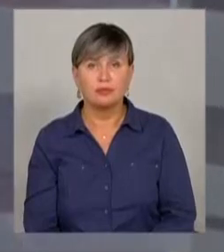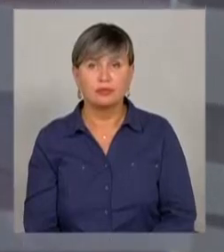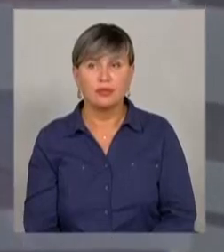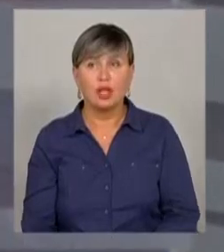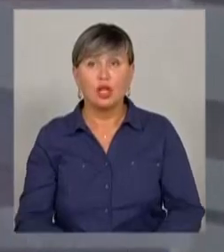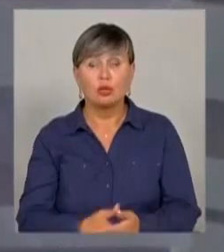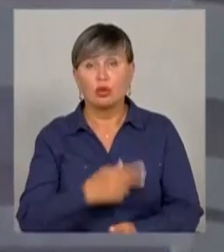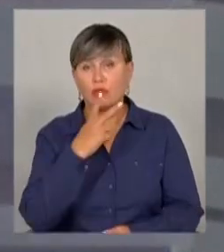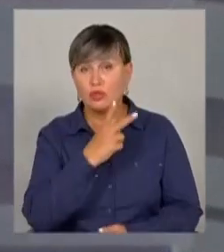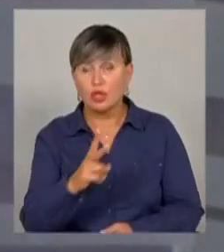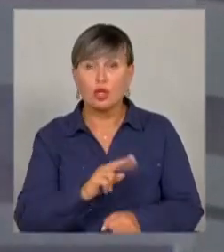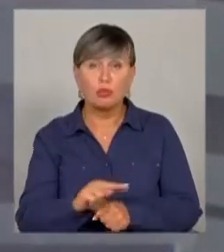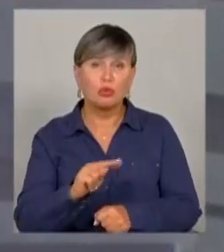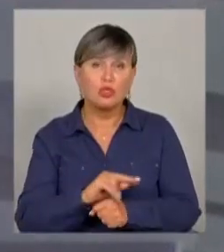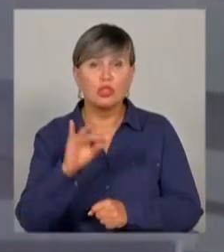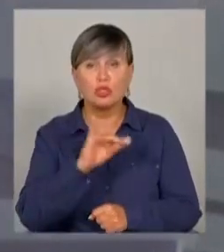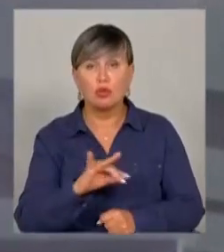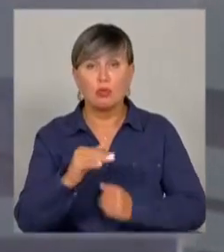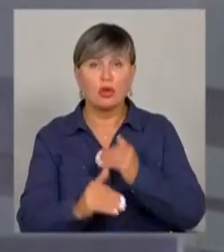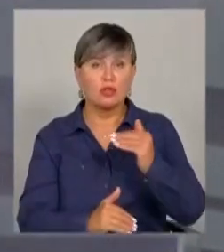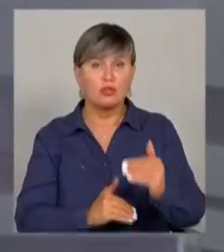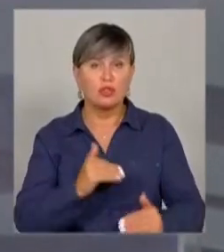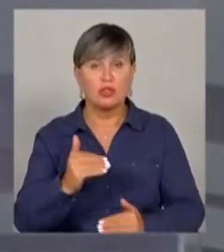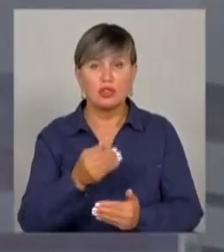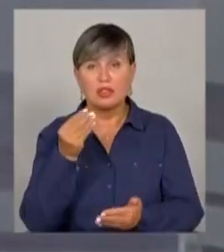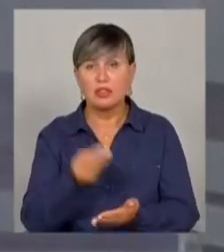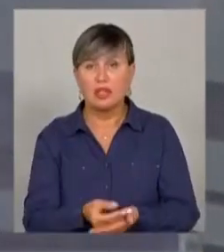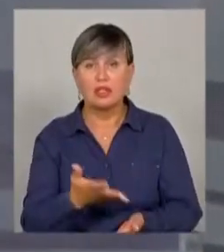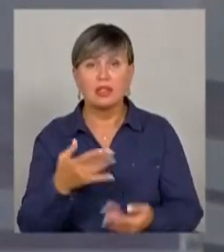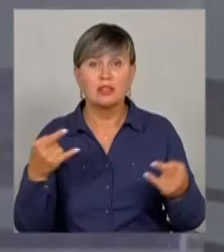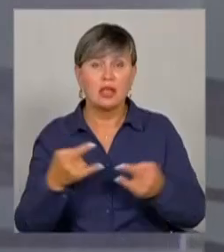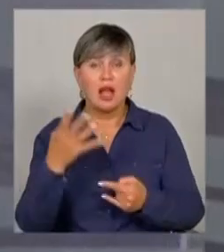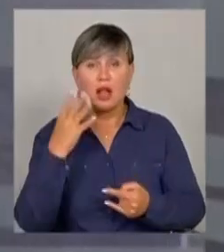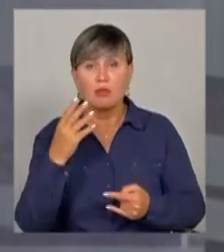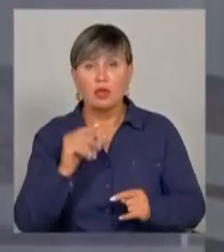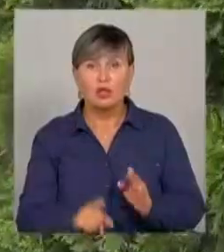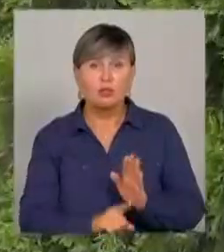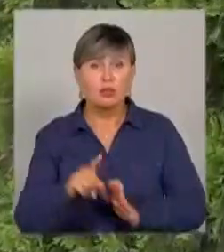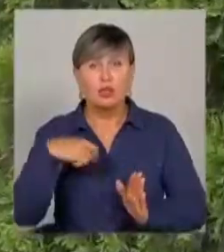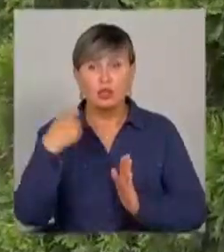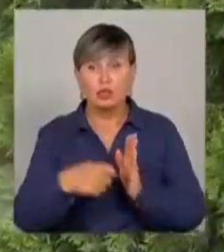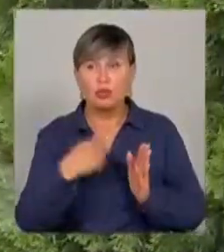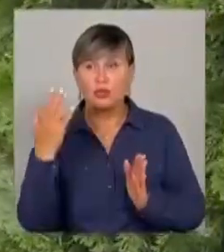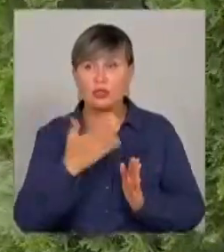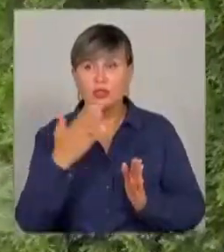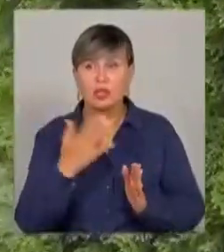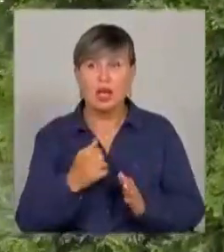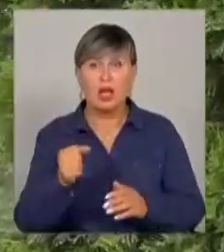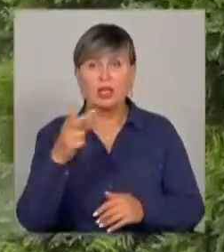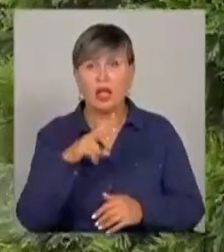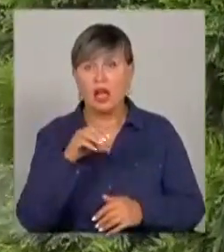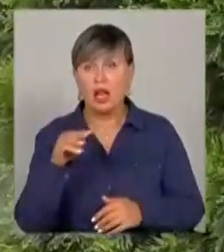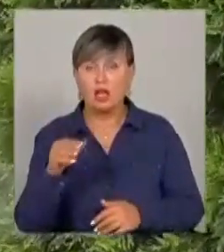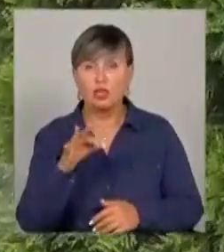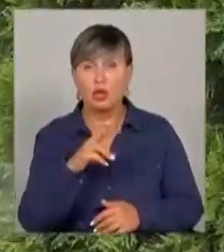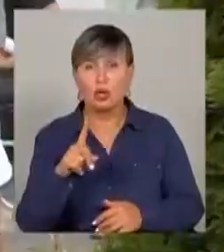Новый взгляд, поучительная история и продвижение патриотических ценностей. Телеканал «Алматы» приступил к съемкам сериала «Адлет Нжоле».